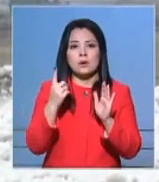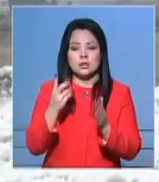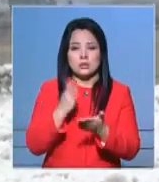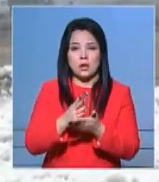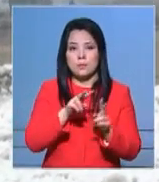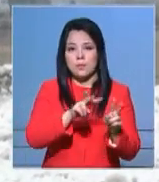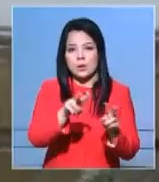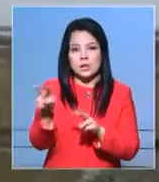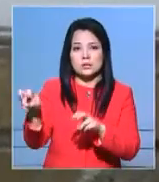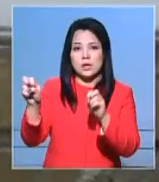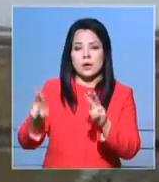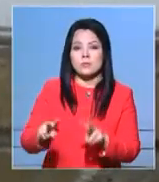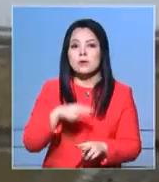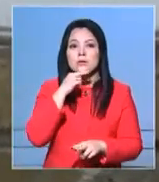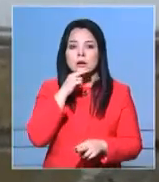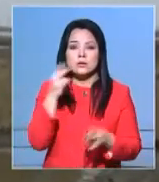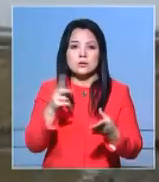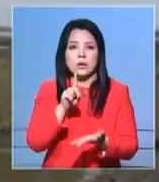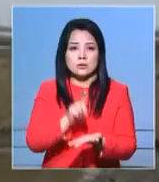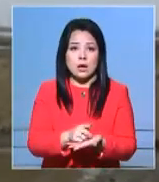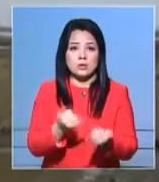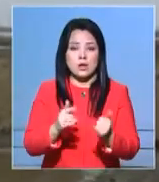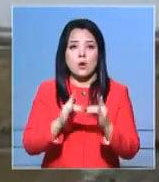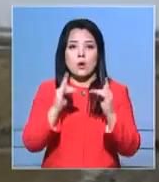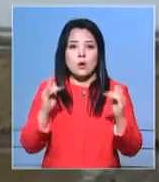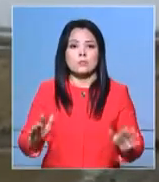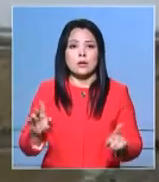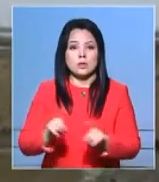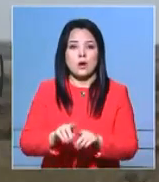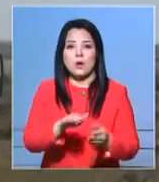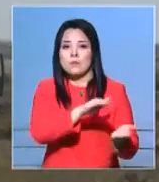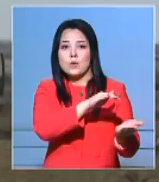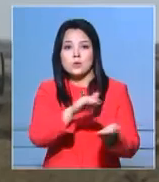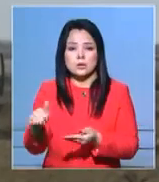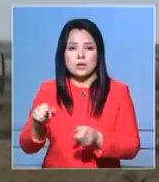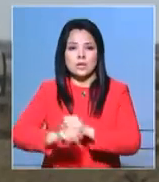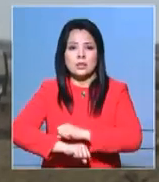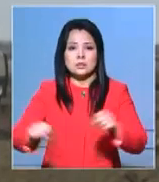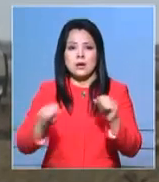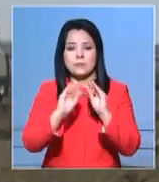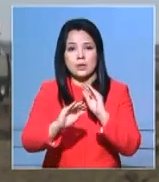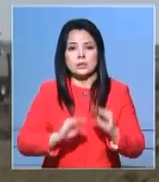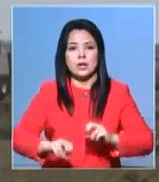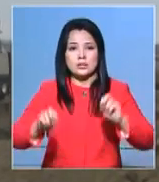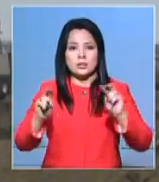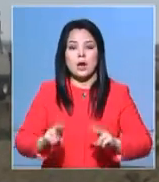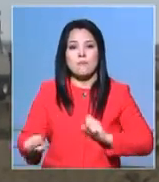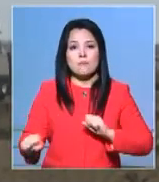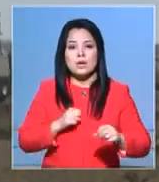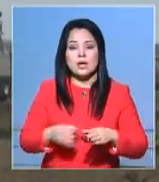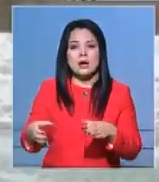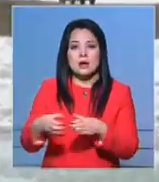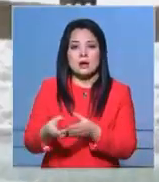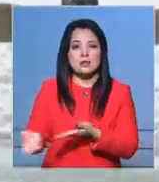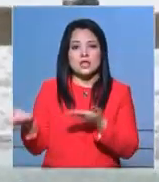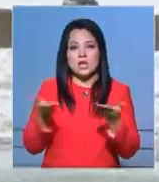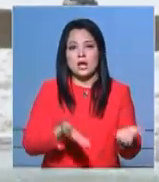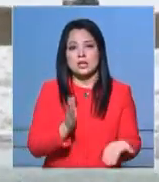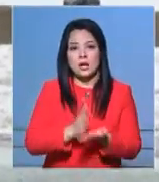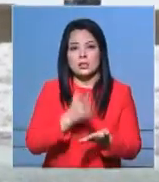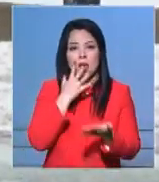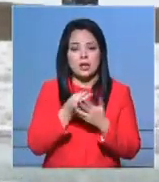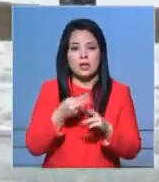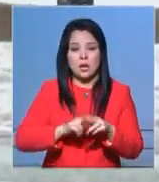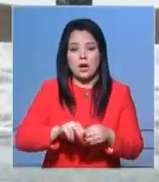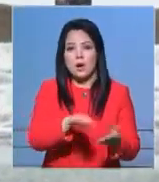үздіксіз бақылауға алынды. Қалқымалы көпір тұсына жиылған мұзды жою үшін арнайы жарғыш жабдықтары бар бригада шақырылған. Мұзды Арал теңізіне